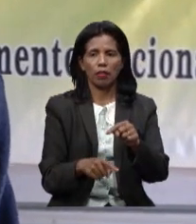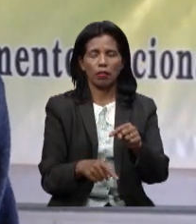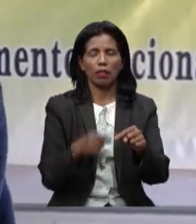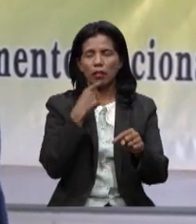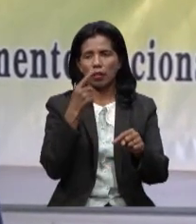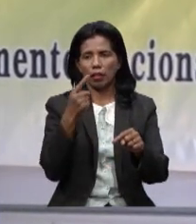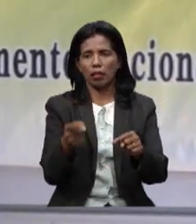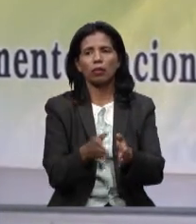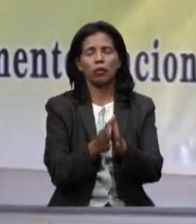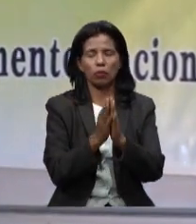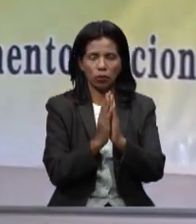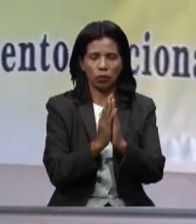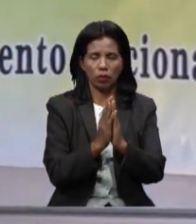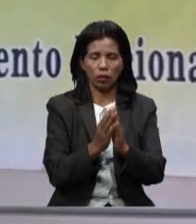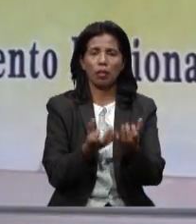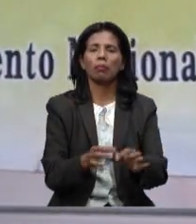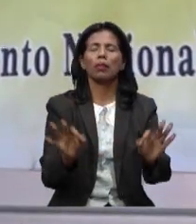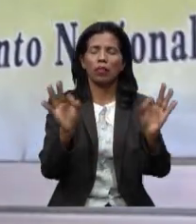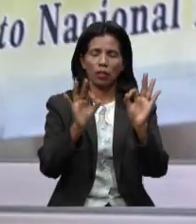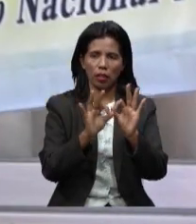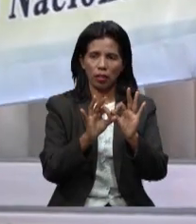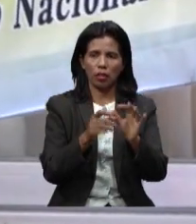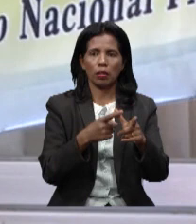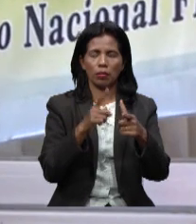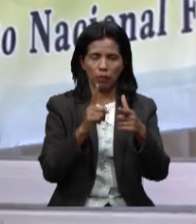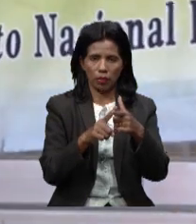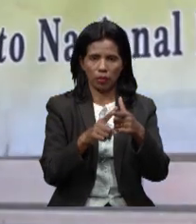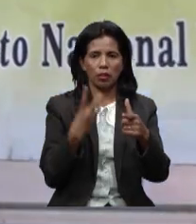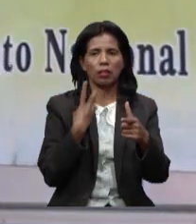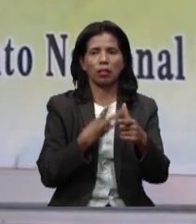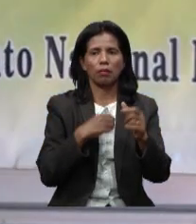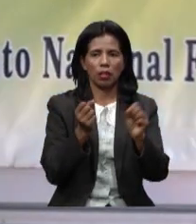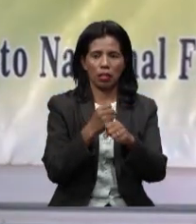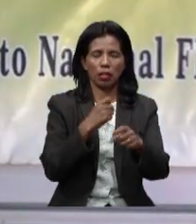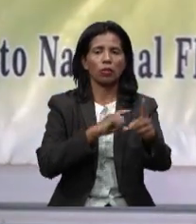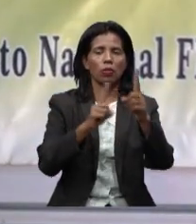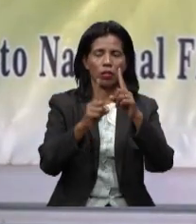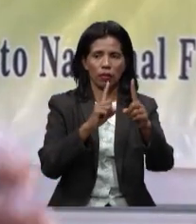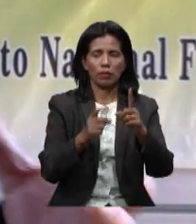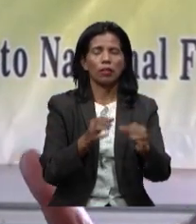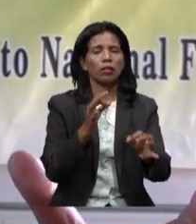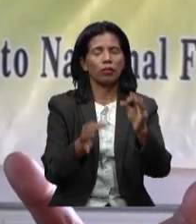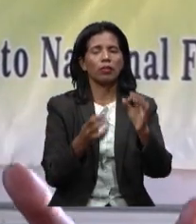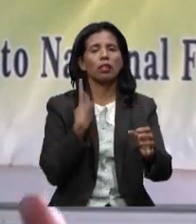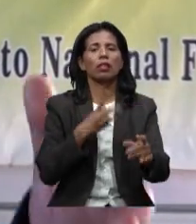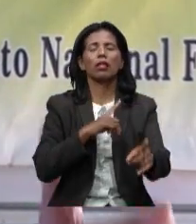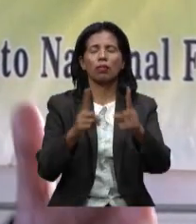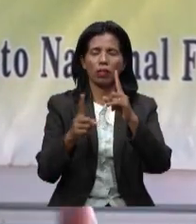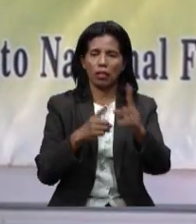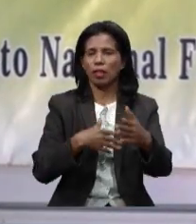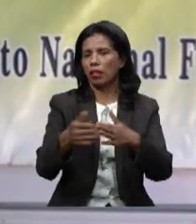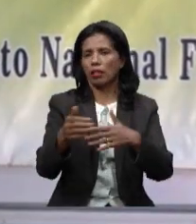uluk mai be konfirma saun ne importanti uluk pois mak ita bele halo komentario. Se ita halo komentario